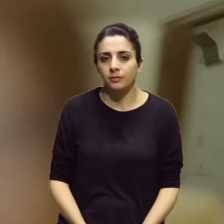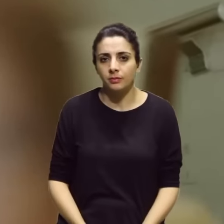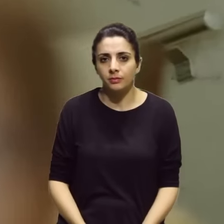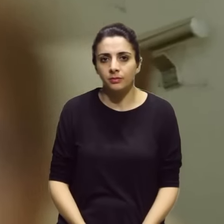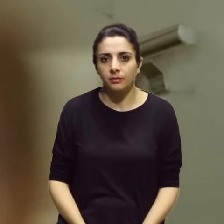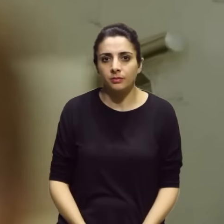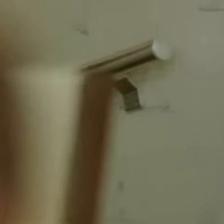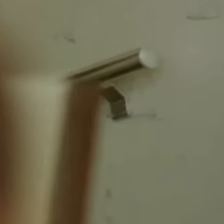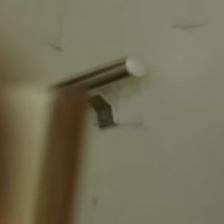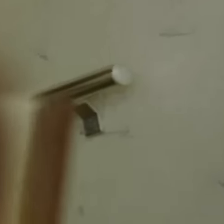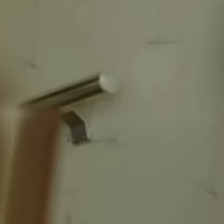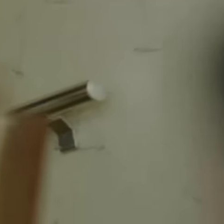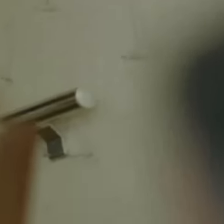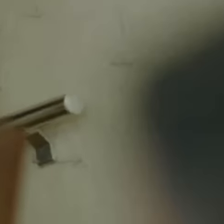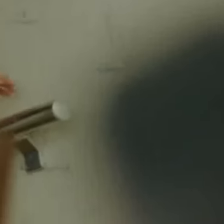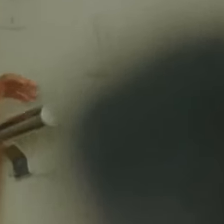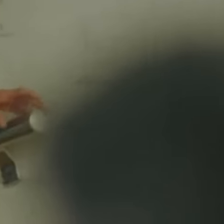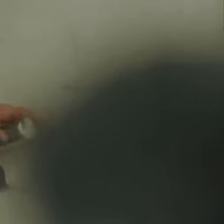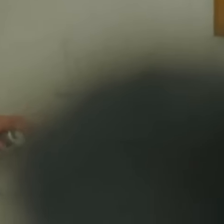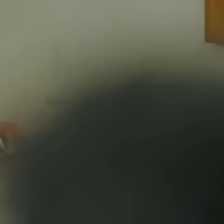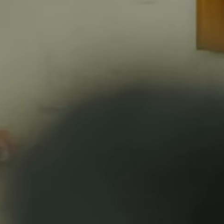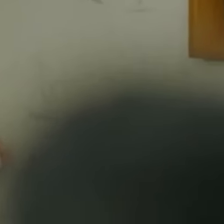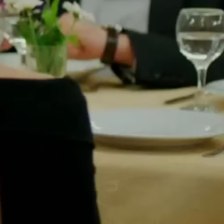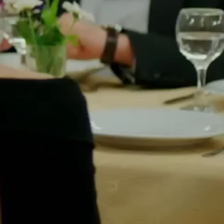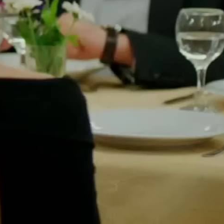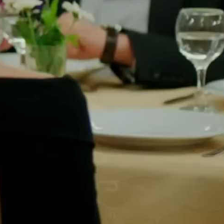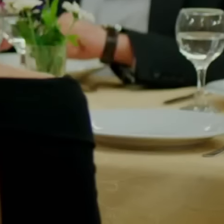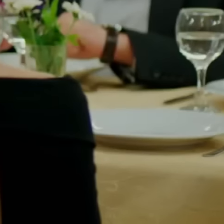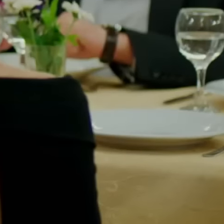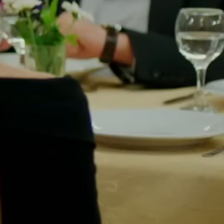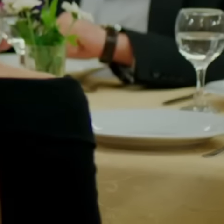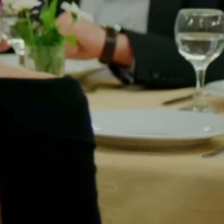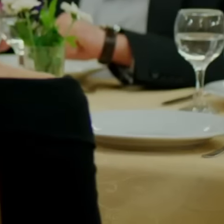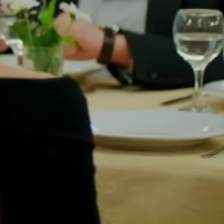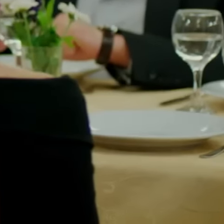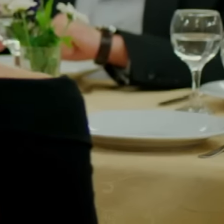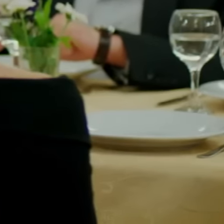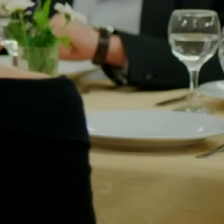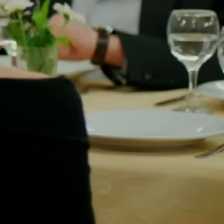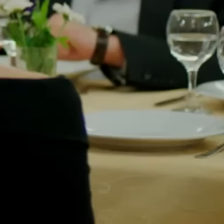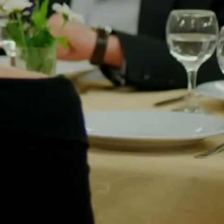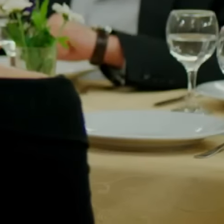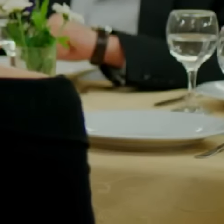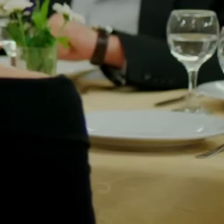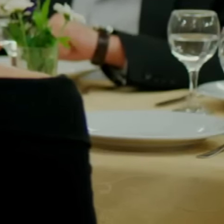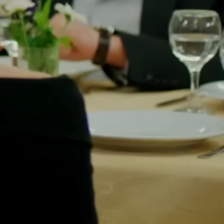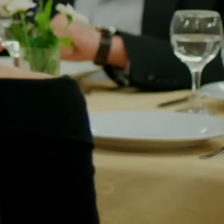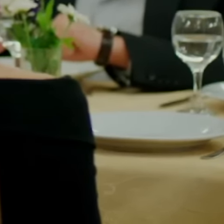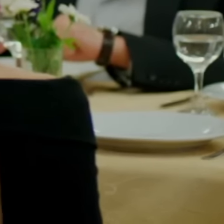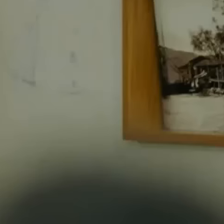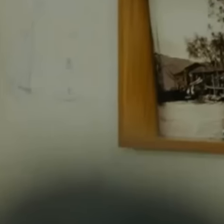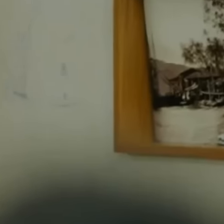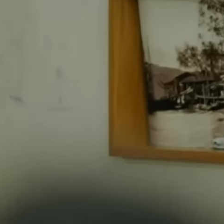Masar arkasına dönmüştü ki baka kaldı. Reyhan saçlarını arkasında topuzlamış merdivenlerden çıkıyor. Üzerinde gece mavisi